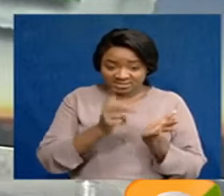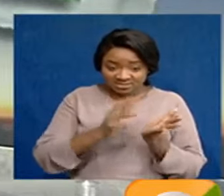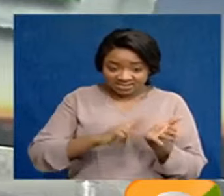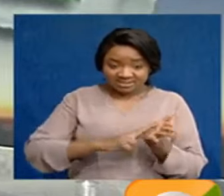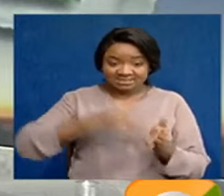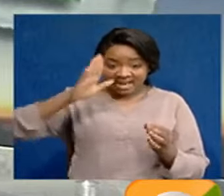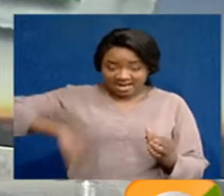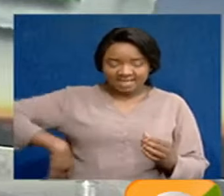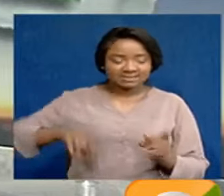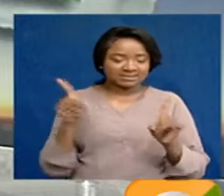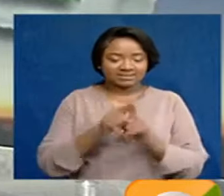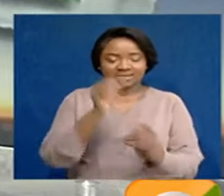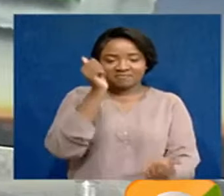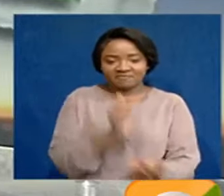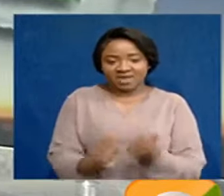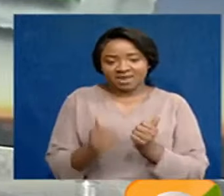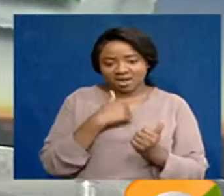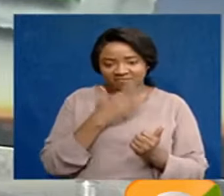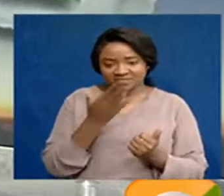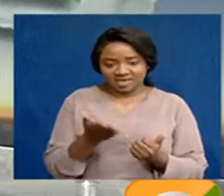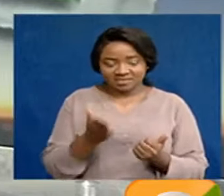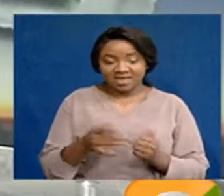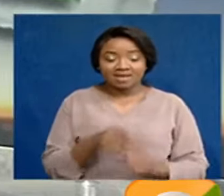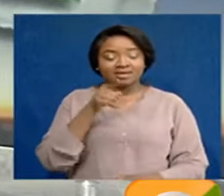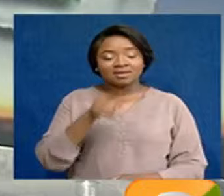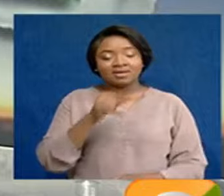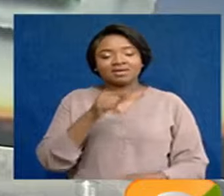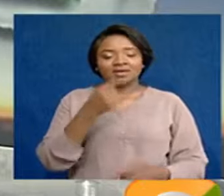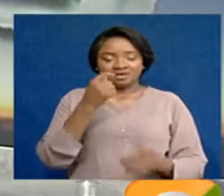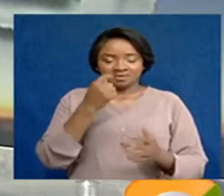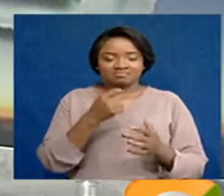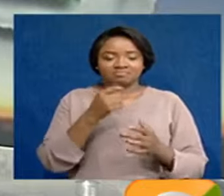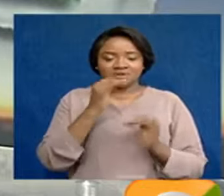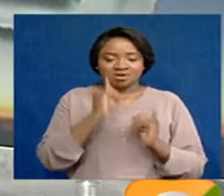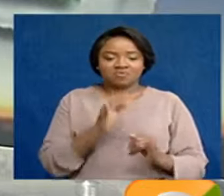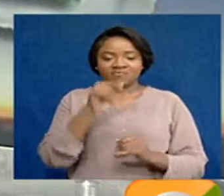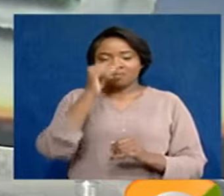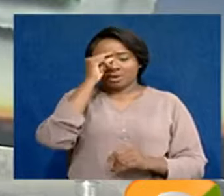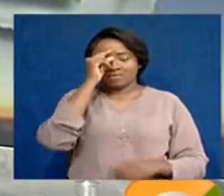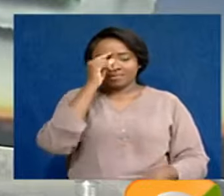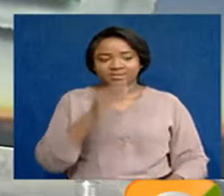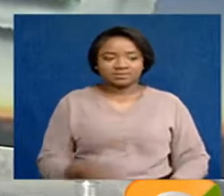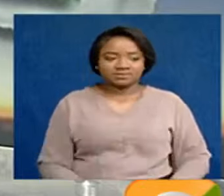malipo mapya yaliyoidhinishwa na serikali kama anavyotueleza mwanahabari wetu kama Umwangi.